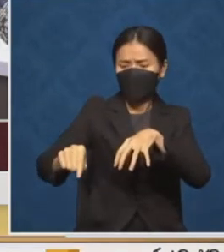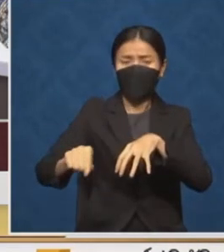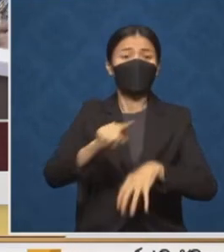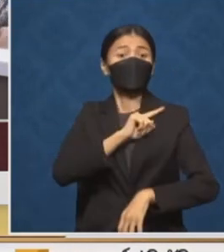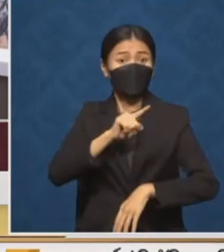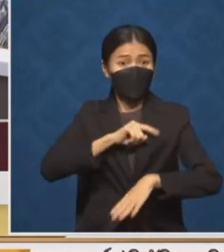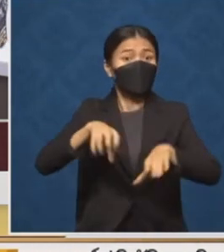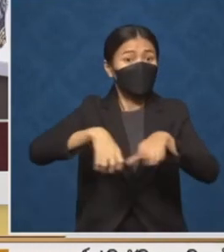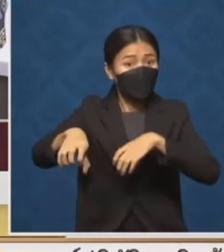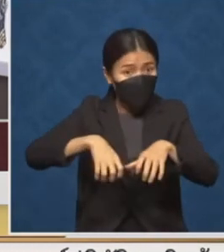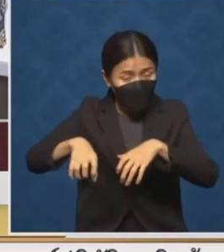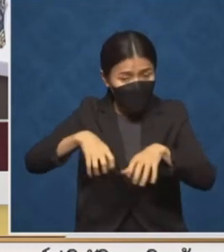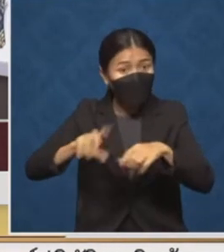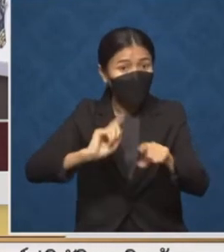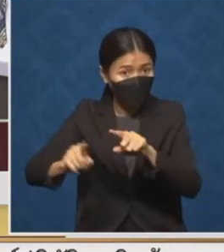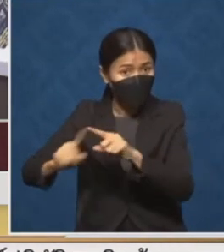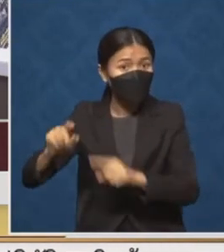ลา